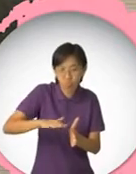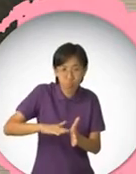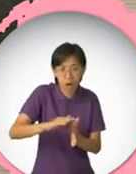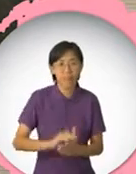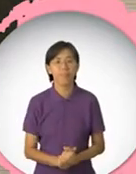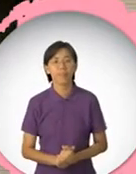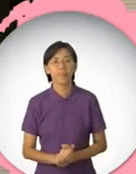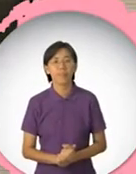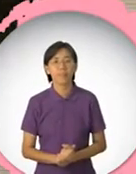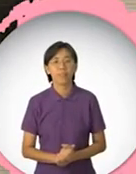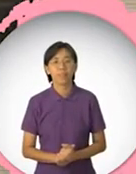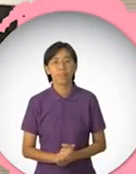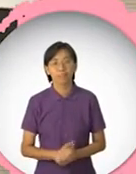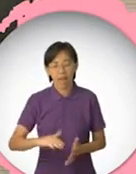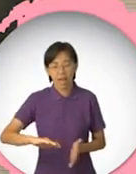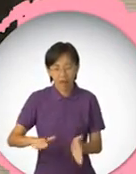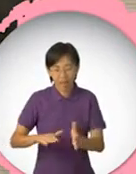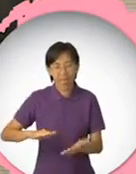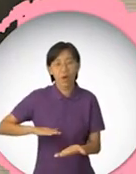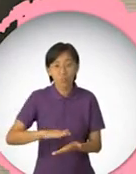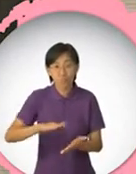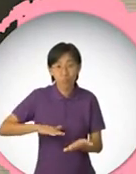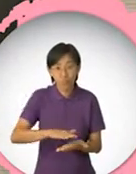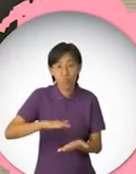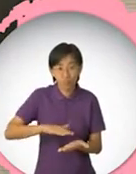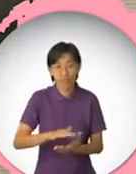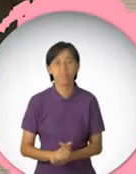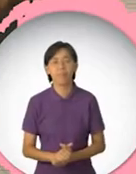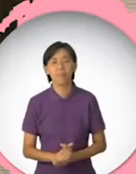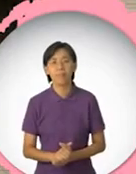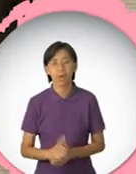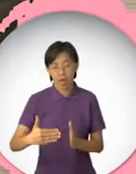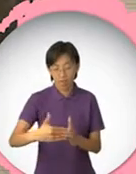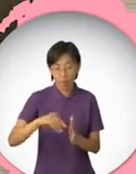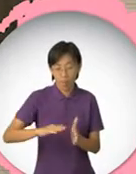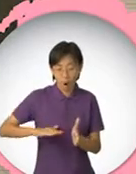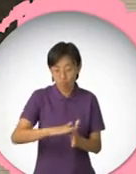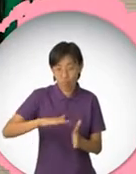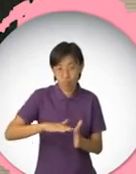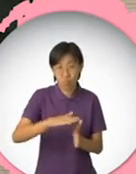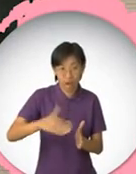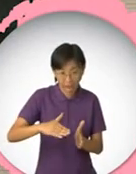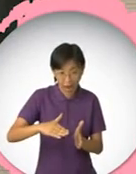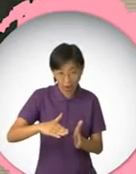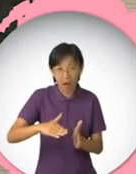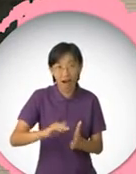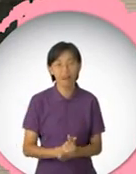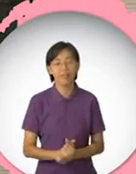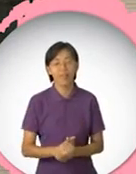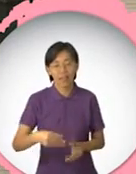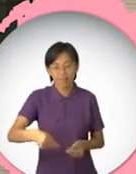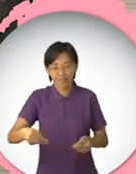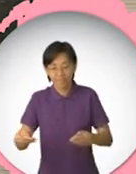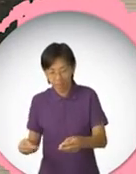จากนั้นเราก็ค่อยๆไล่ส่วนผสมค่ะพอเข้าไปมุมแรกเรียบร้อยแล้วเราก็จะเข้าไปมุมที ่ไล่ๆมา ค่ะ